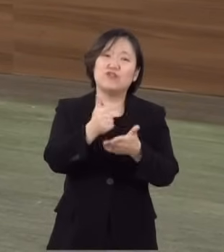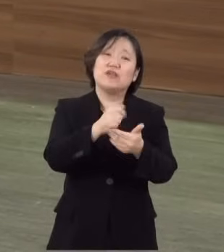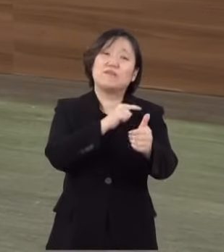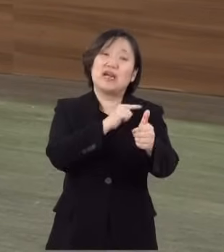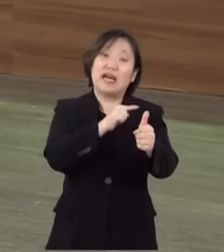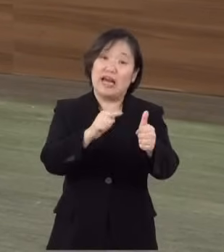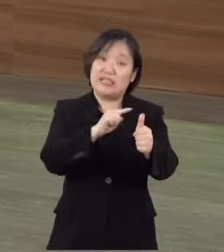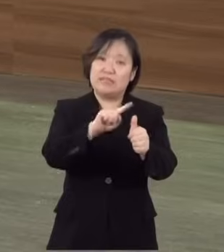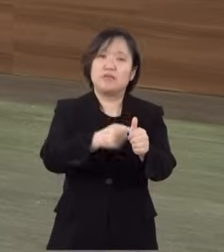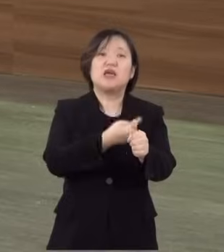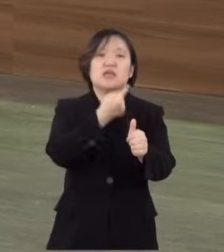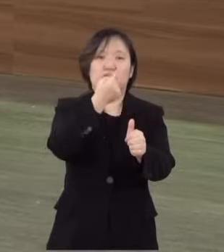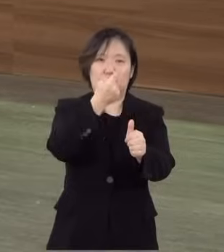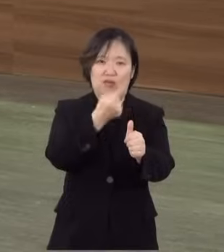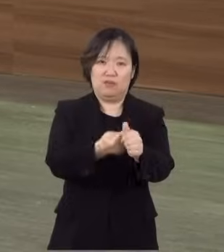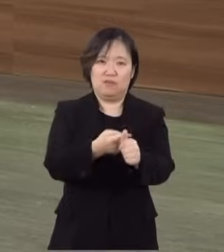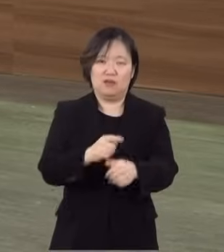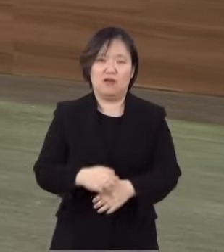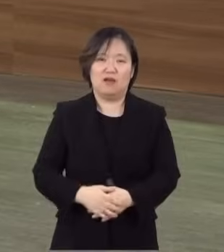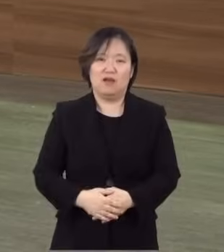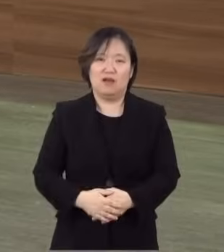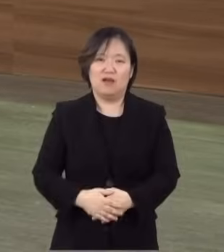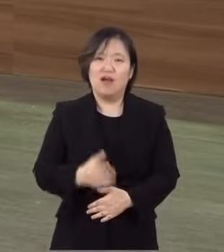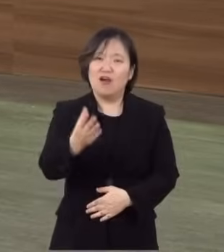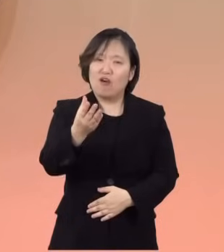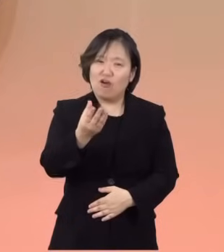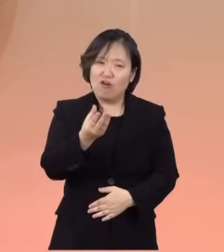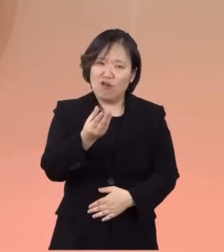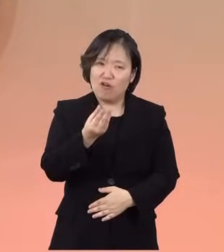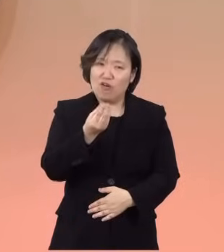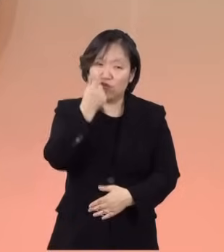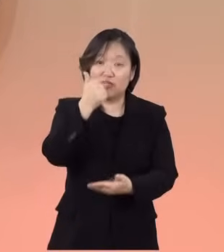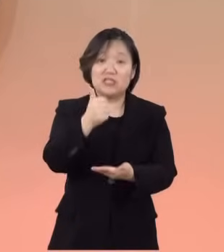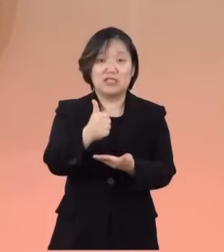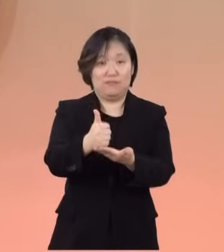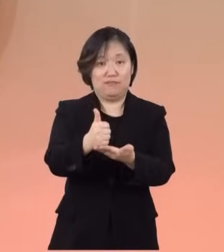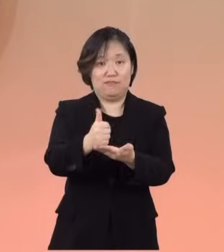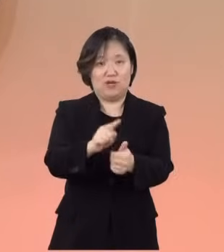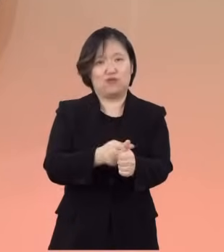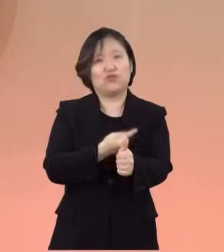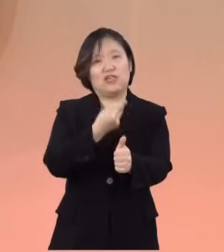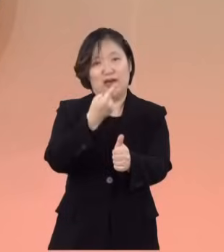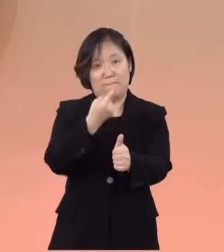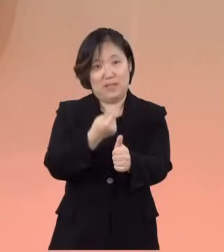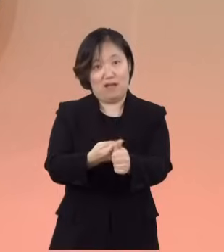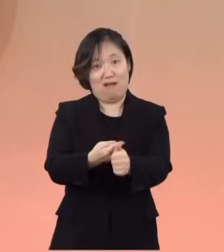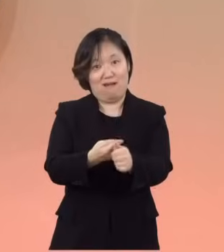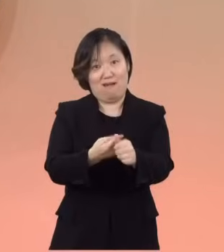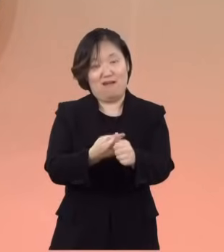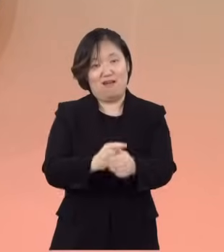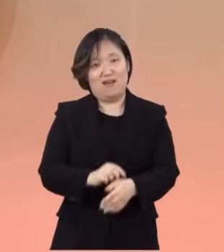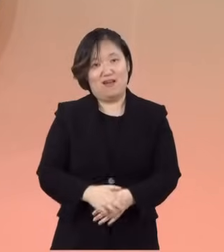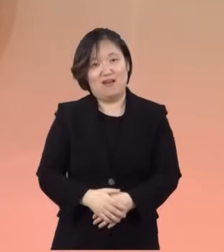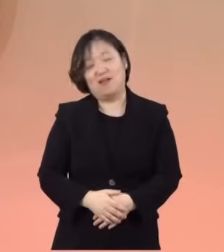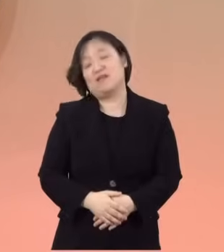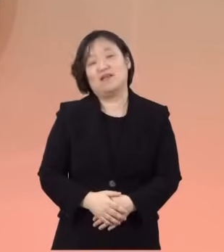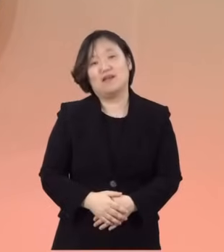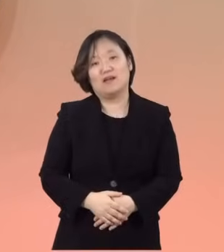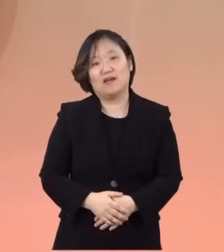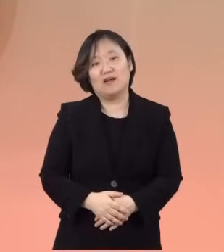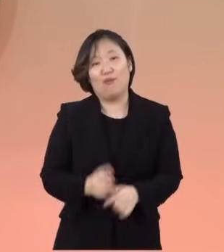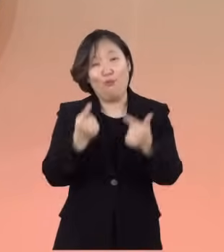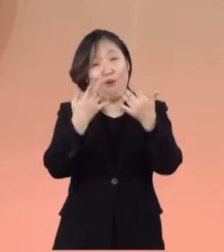거룩한 가르침에 귀의합니다 거룩한 스님들께 귀의합니다